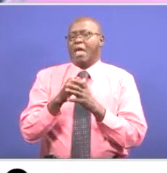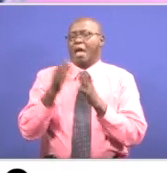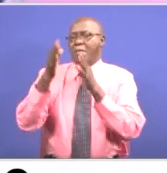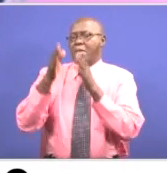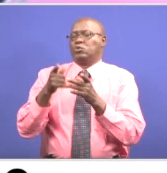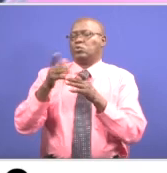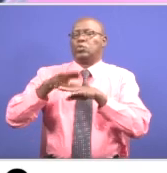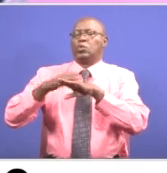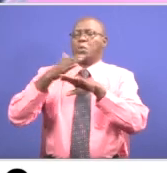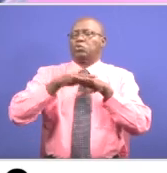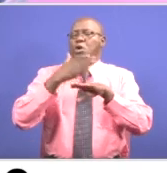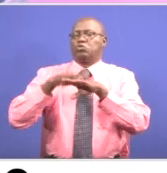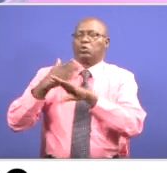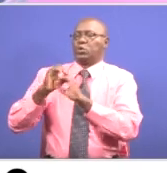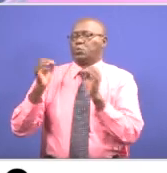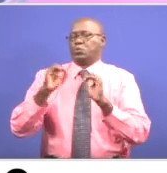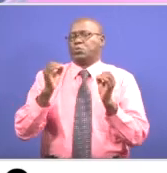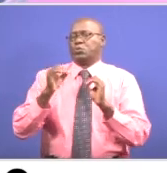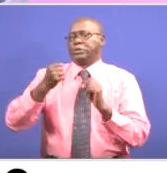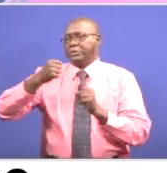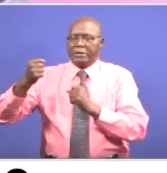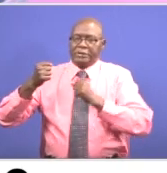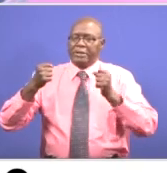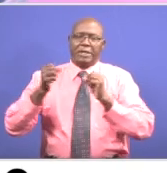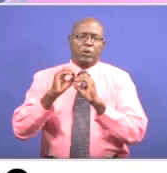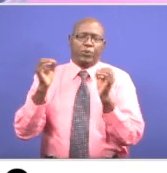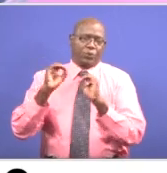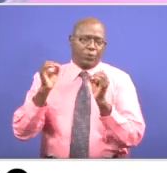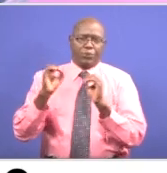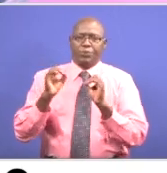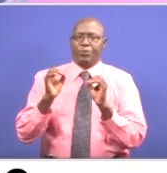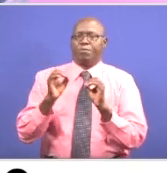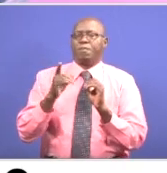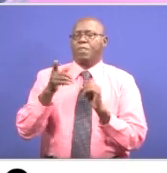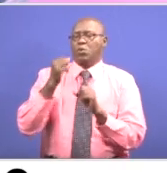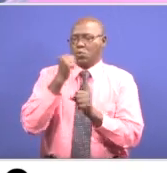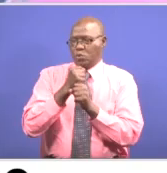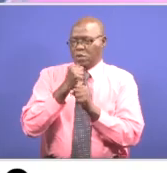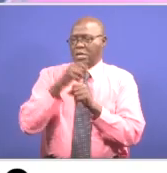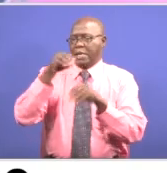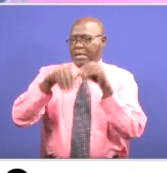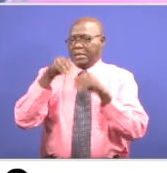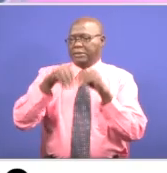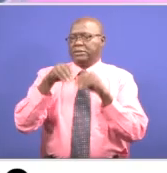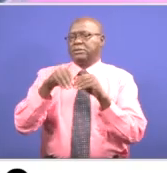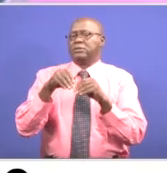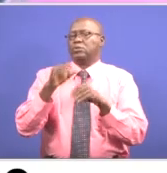mkabila, haonei pande, haonei chama, haonei hii. Alifanya uchaguzi vile ilitakana. Kwanza hii uchaguzi tulifanya juzi.